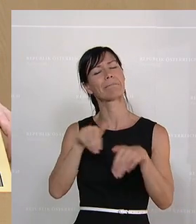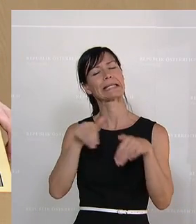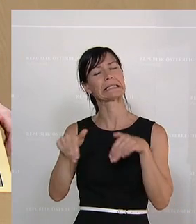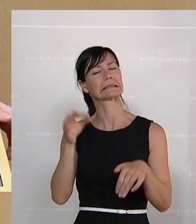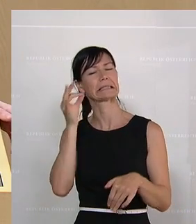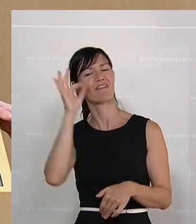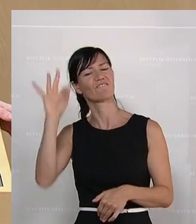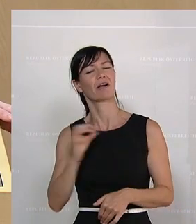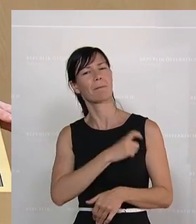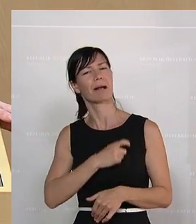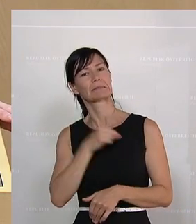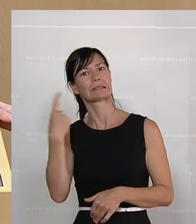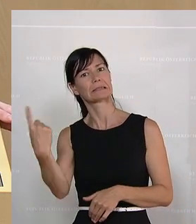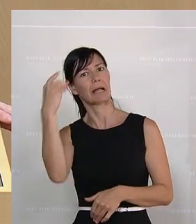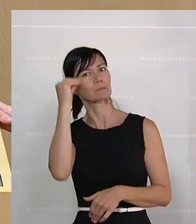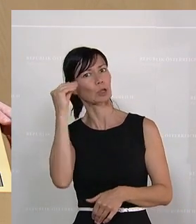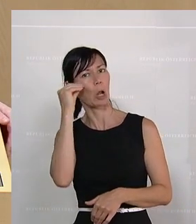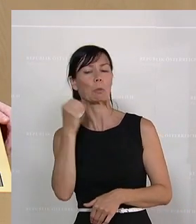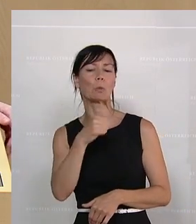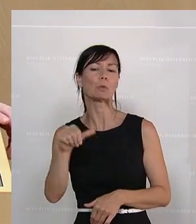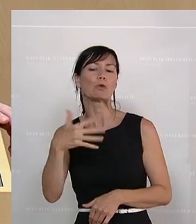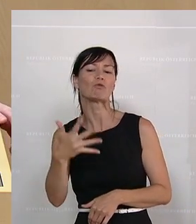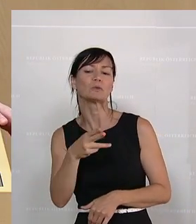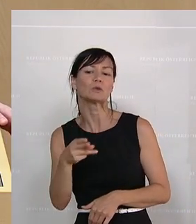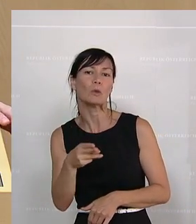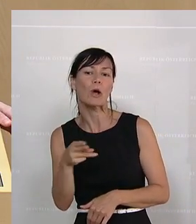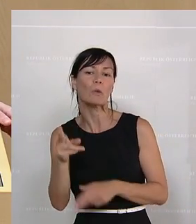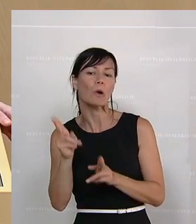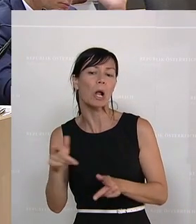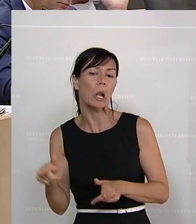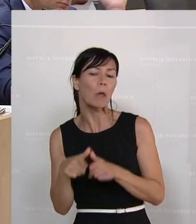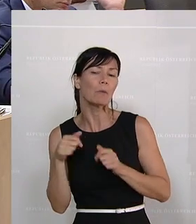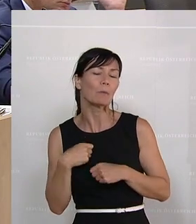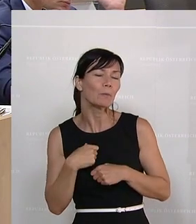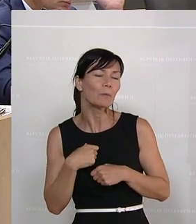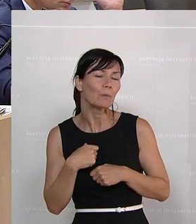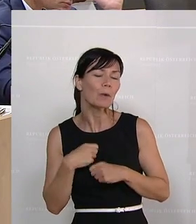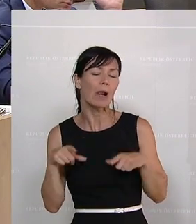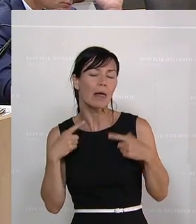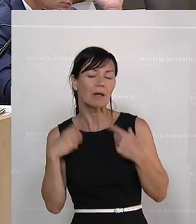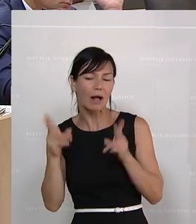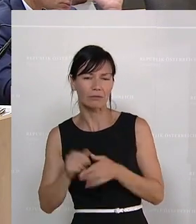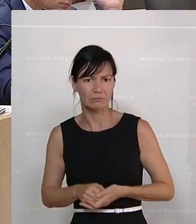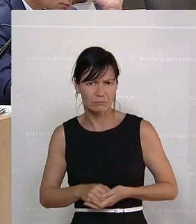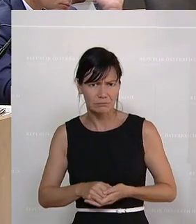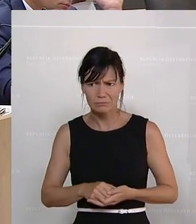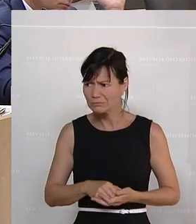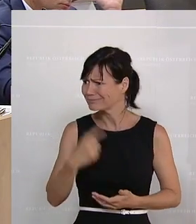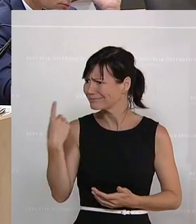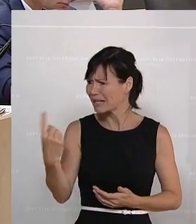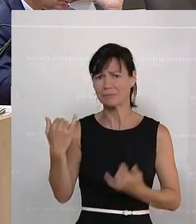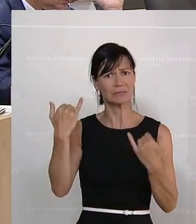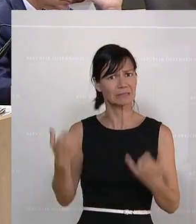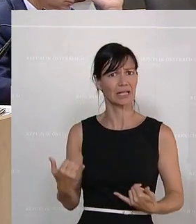könnte von 150 euro leben unser bisschen lächerlich dass sie sich jetzt hier herstellen und so tun als wären die 28